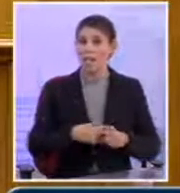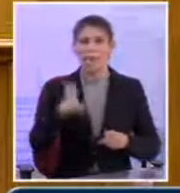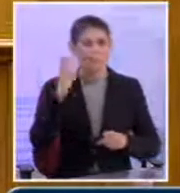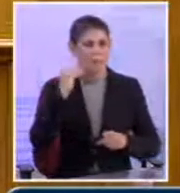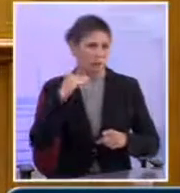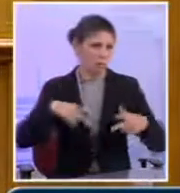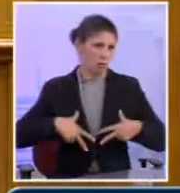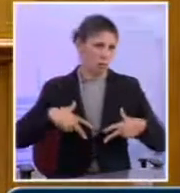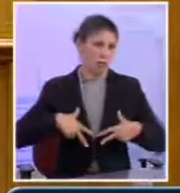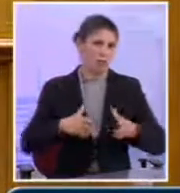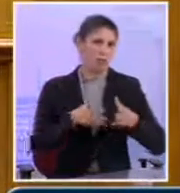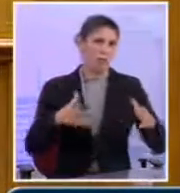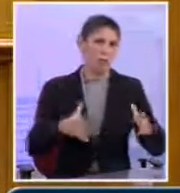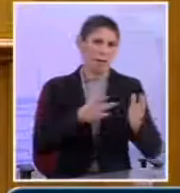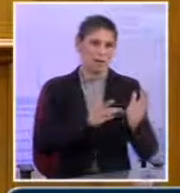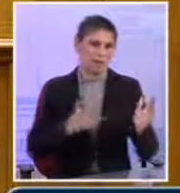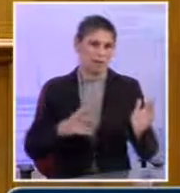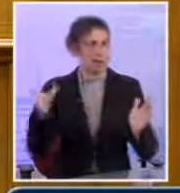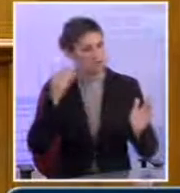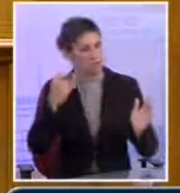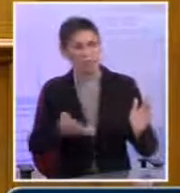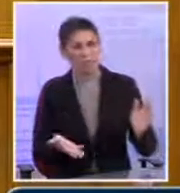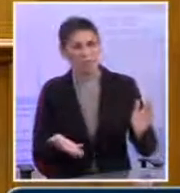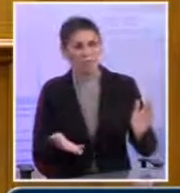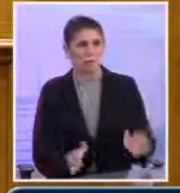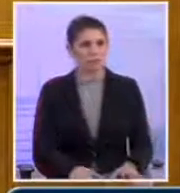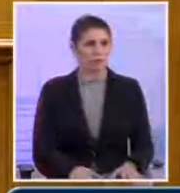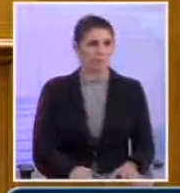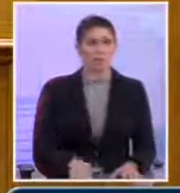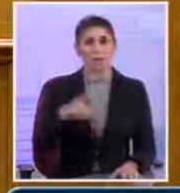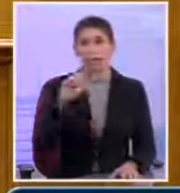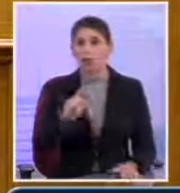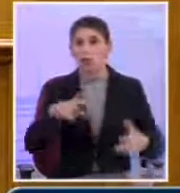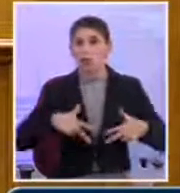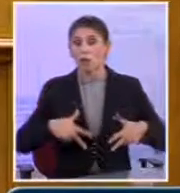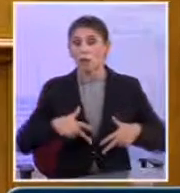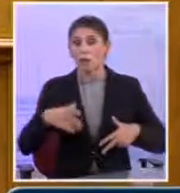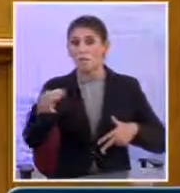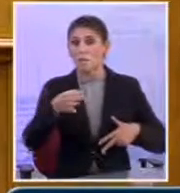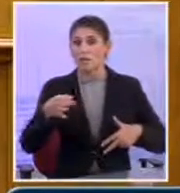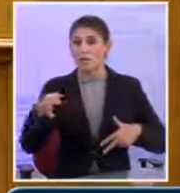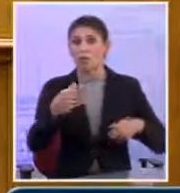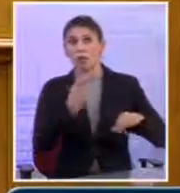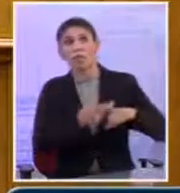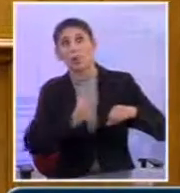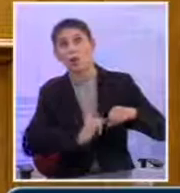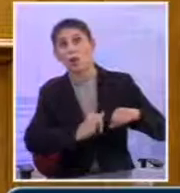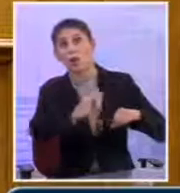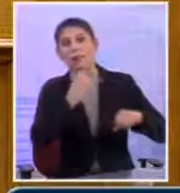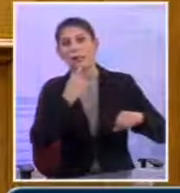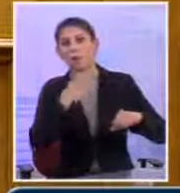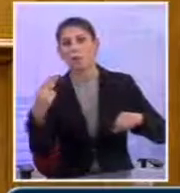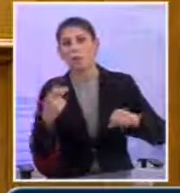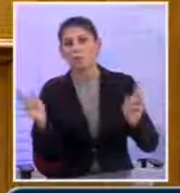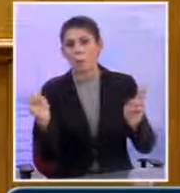το κράτος, είναι μεγαλύτερο της Ιρλανδίας, το ακούσαμε και αυτό. Λιγότερο κράτος σε μια χώρα με νησιωτικότητα και ορεινούς όγκους, σημαίνει